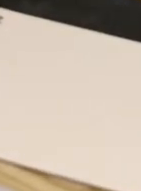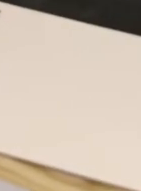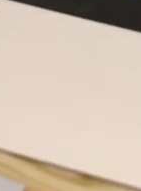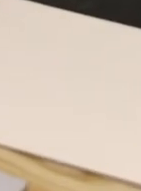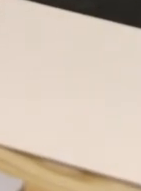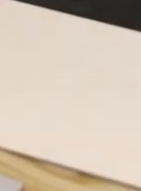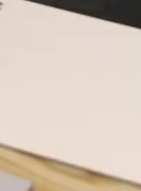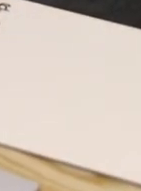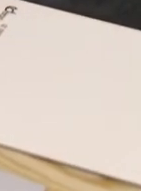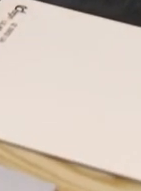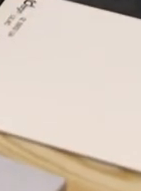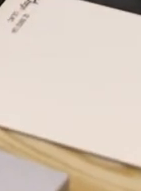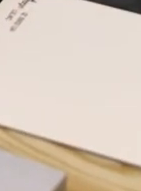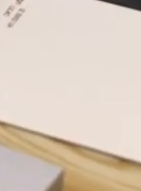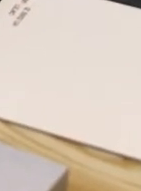hai hai